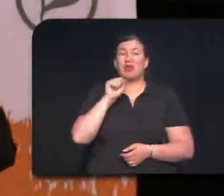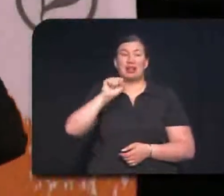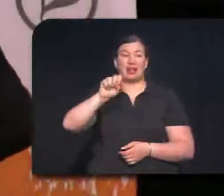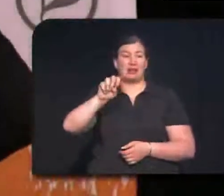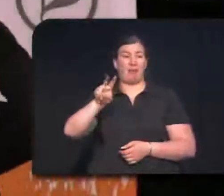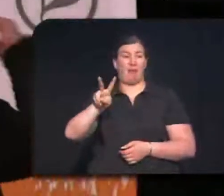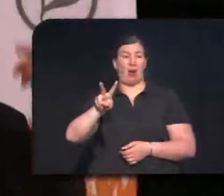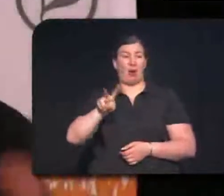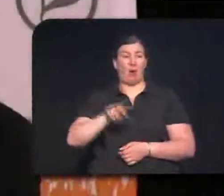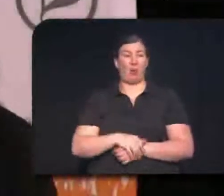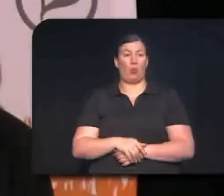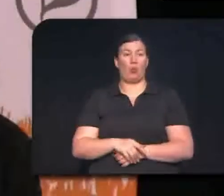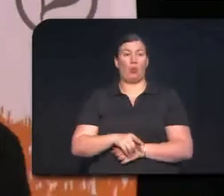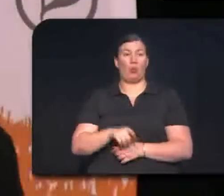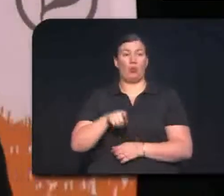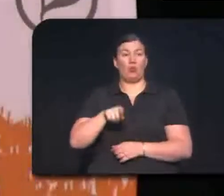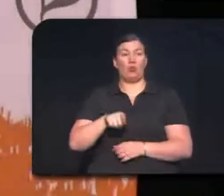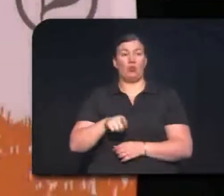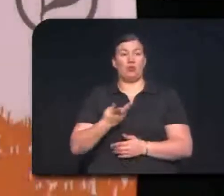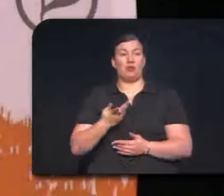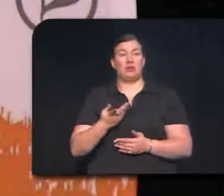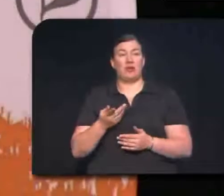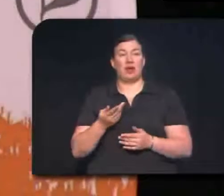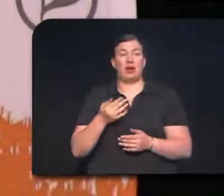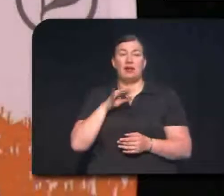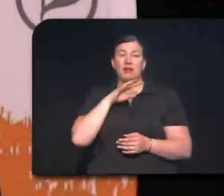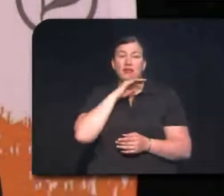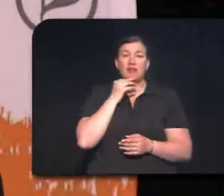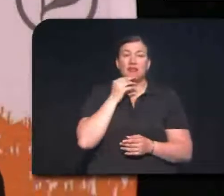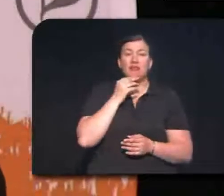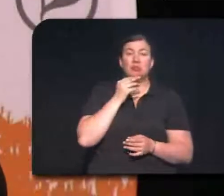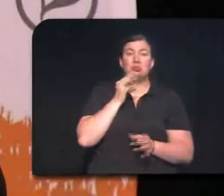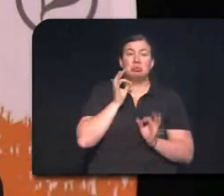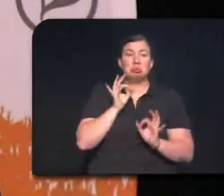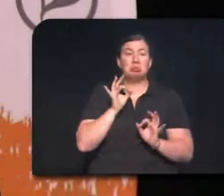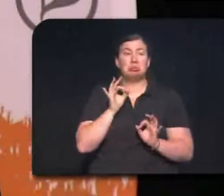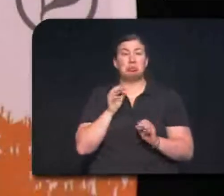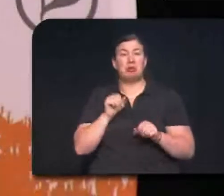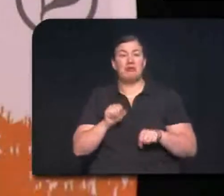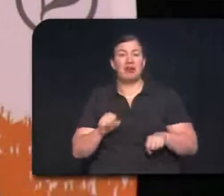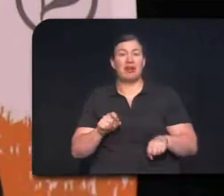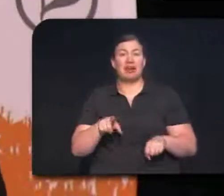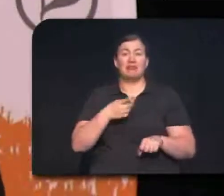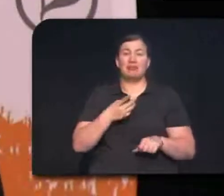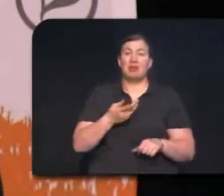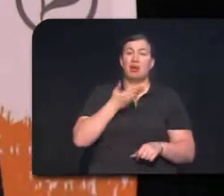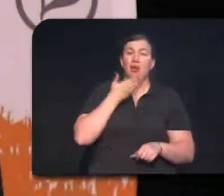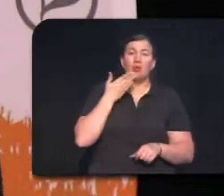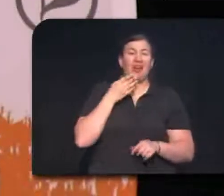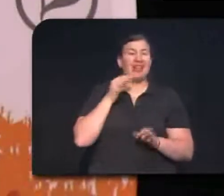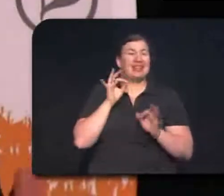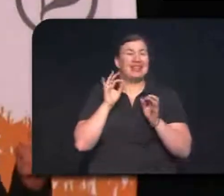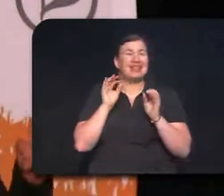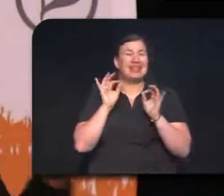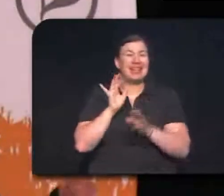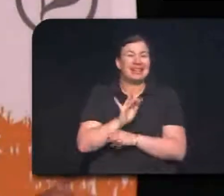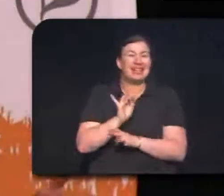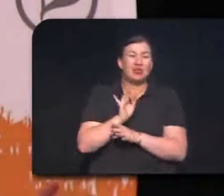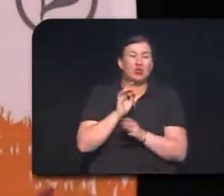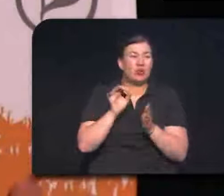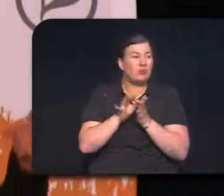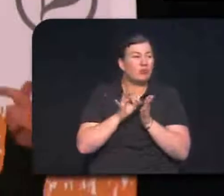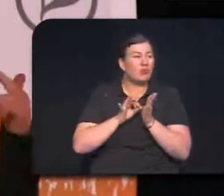praktisch die konsensfähigste SMV ohne alle kritischen Punkte die kritischen Punkte sind